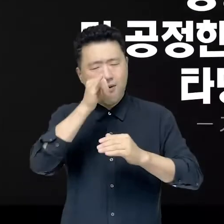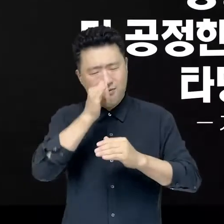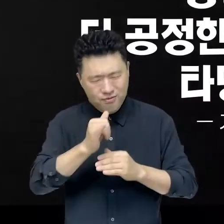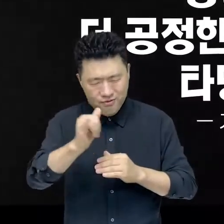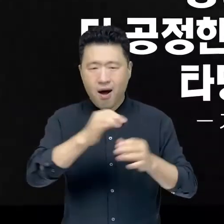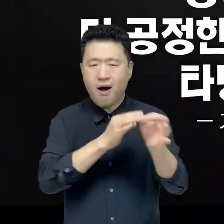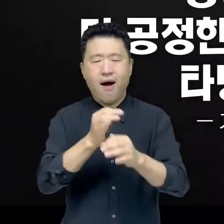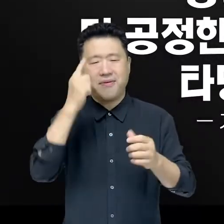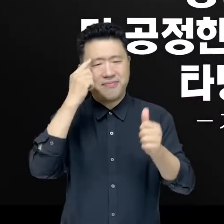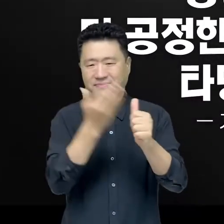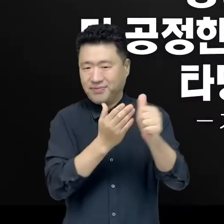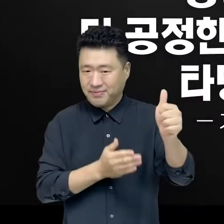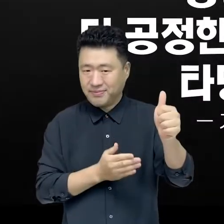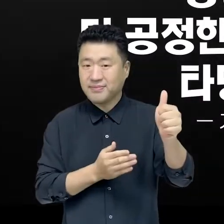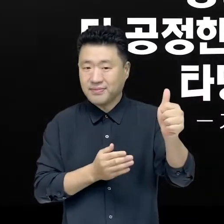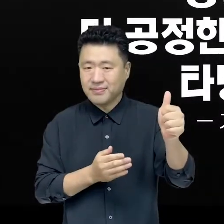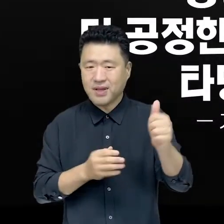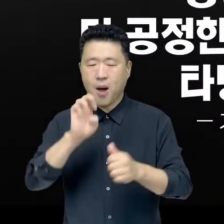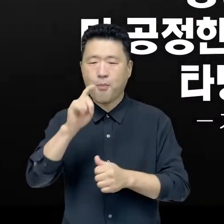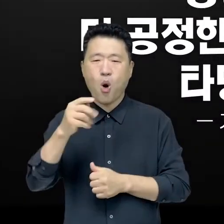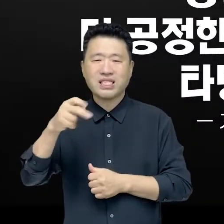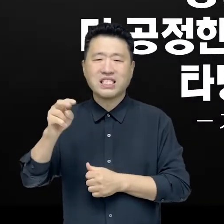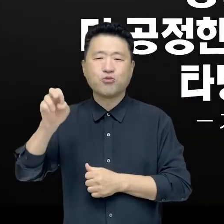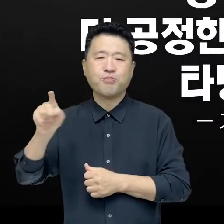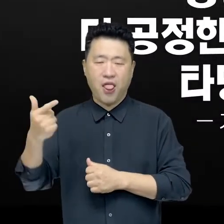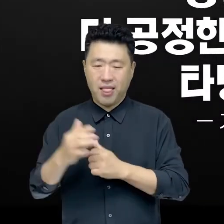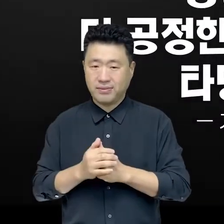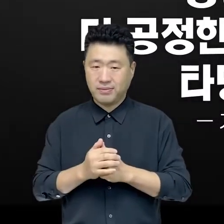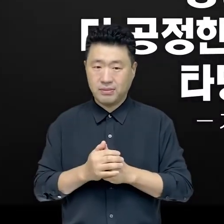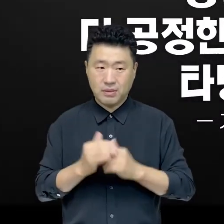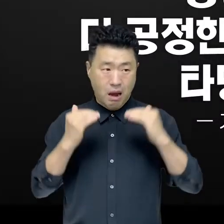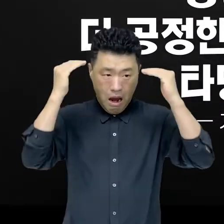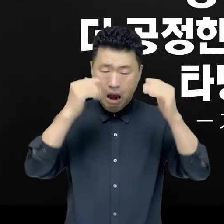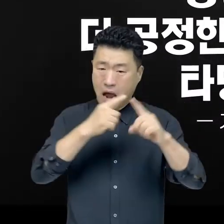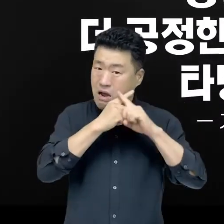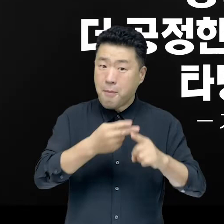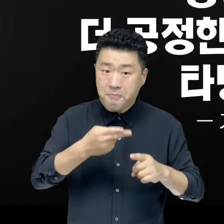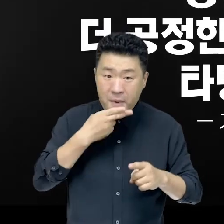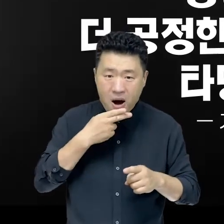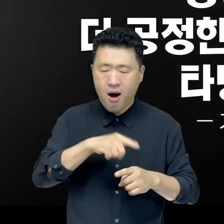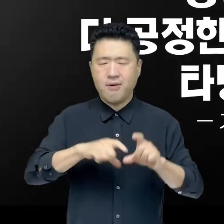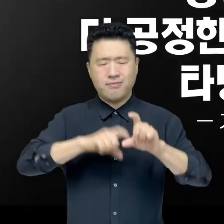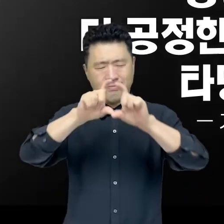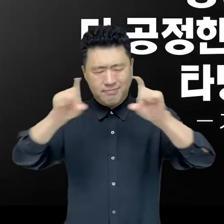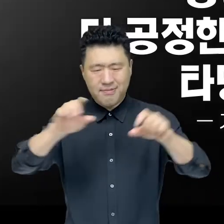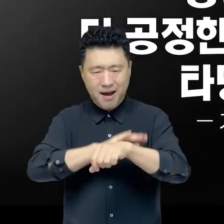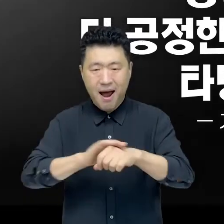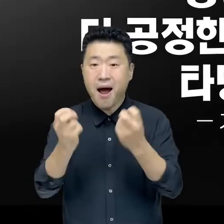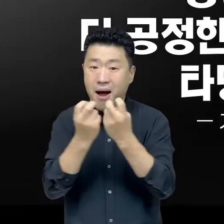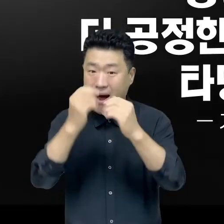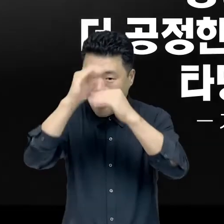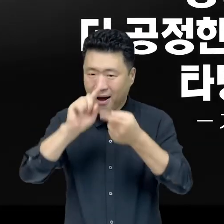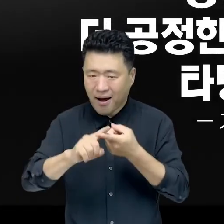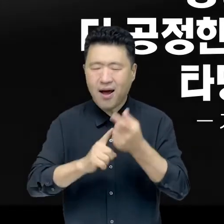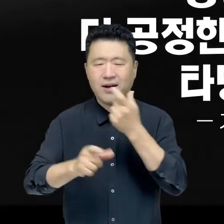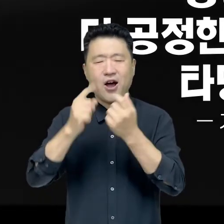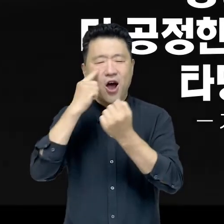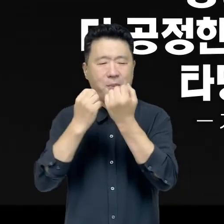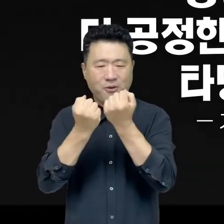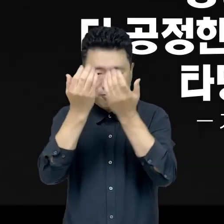놀랍도록 위대한 경제학자 폴 크루그먼, 성장을 희생하지 않고도 더 공정한